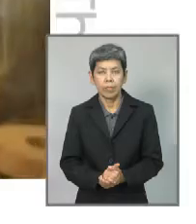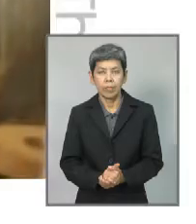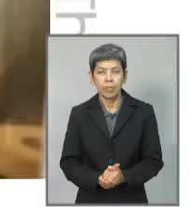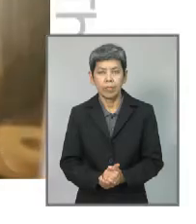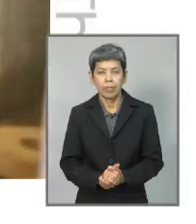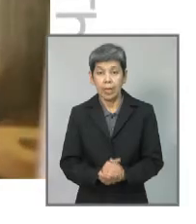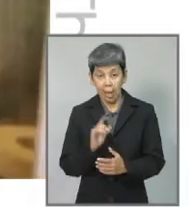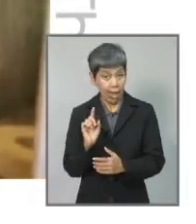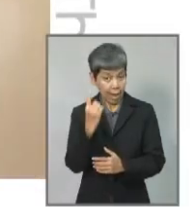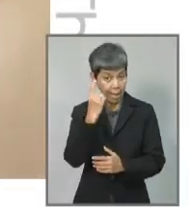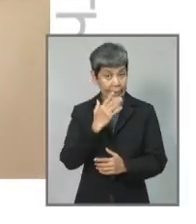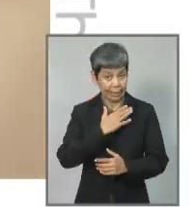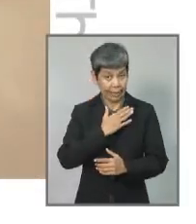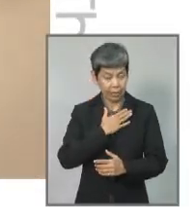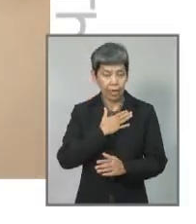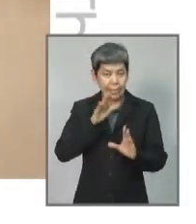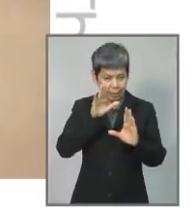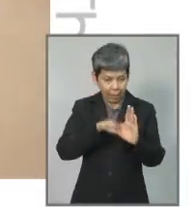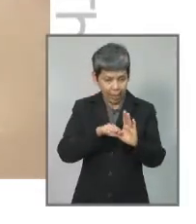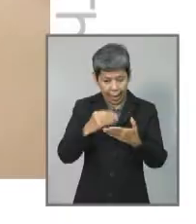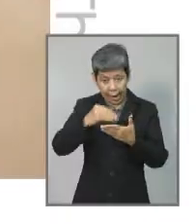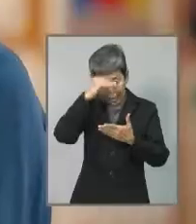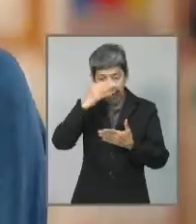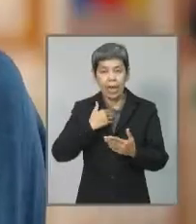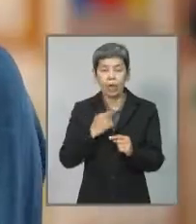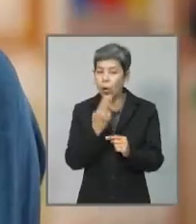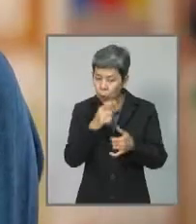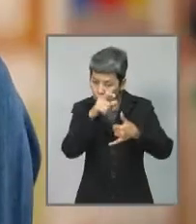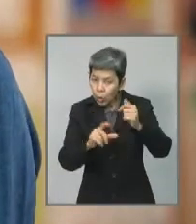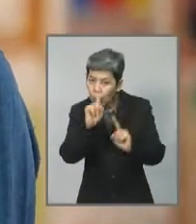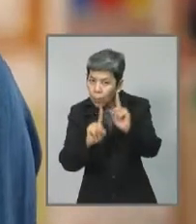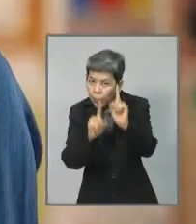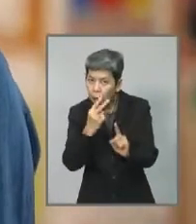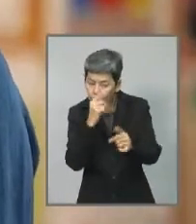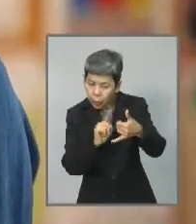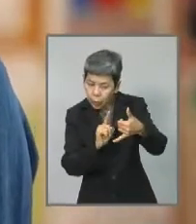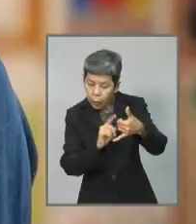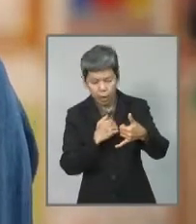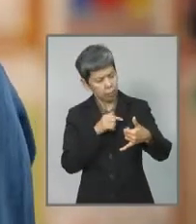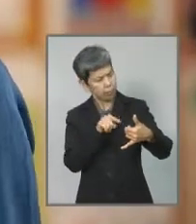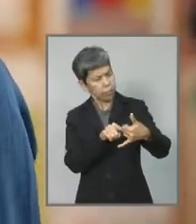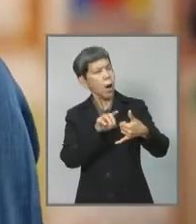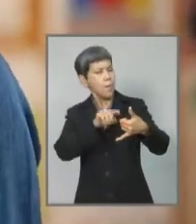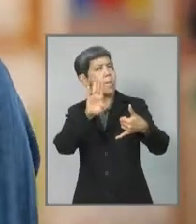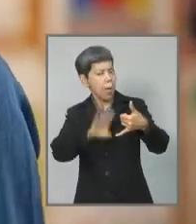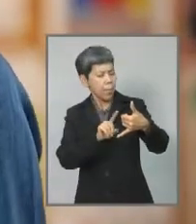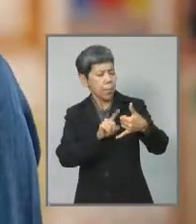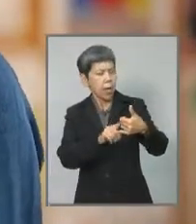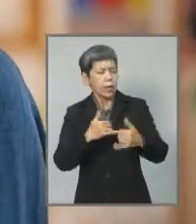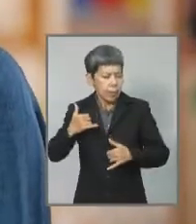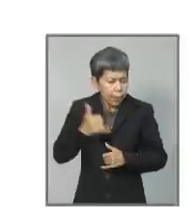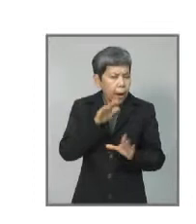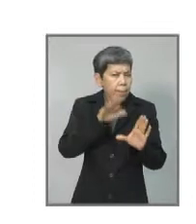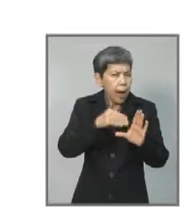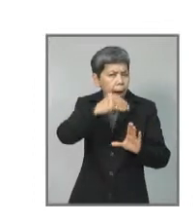ในขั้นต้นนะคะก่อนที่จะเข้ามาสมัครเรียนกับเราเนี่ยเราจะมีแบบประเมินนะคะเพื่อให้เราทราบข้อมูลพื้นฐานของผู้ที่จะเข้ามาส